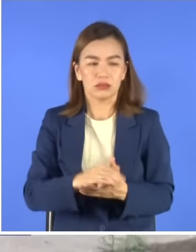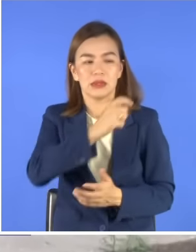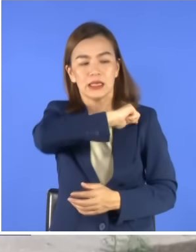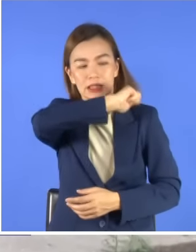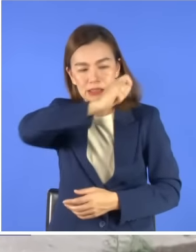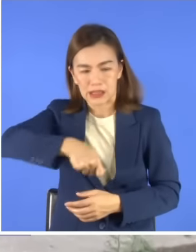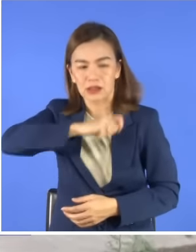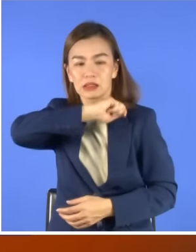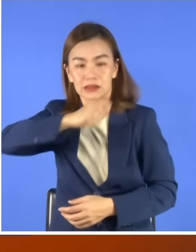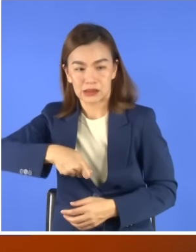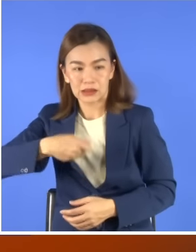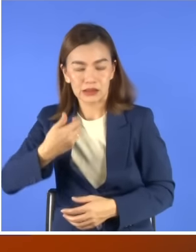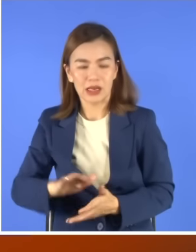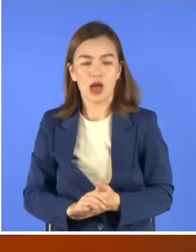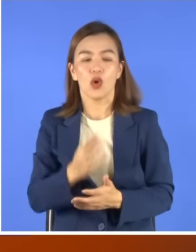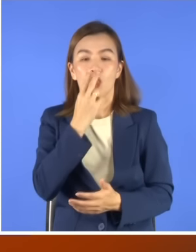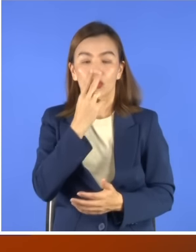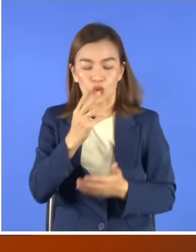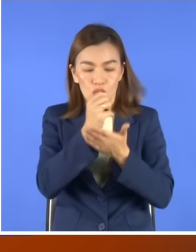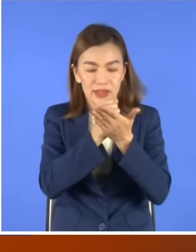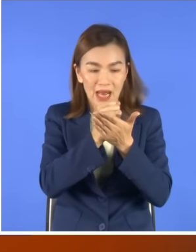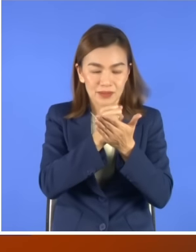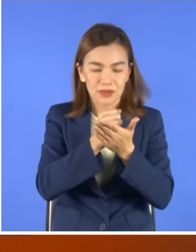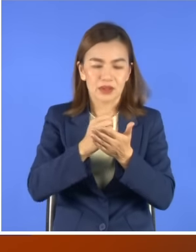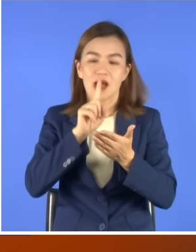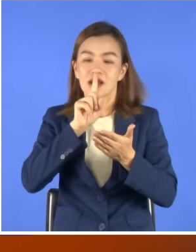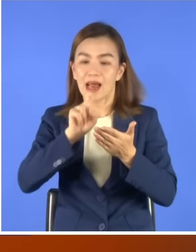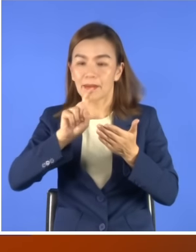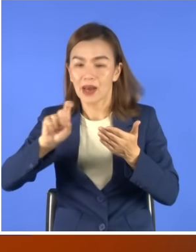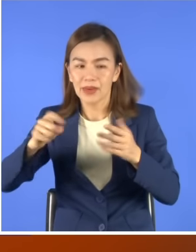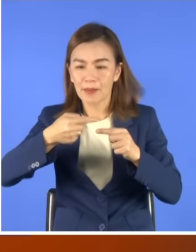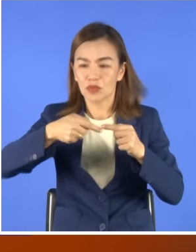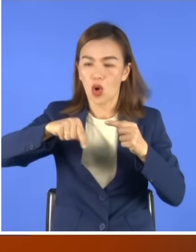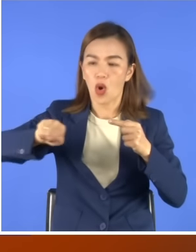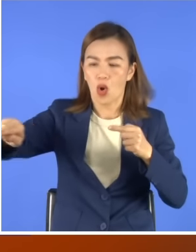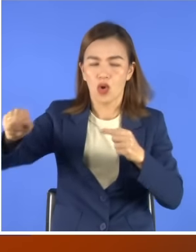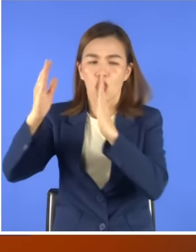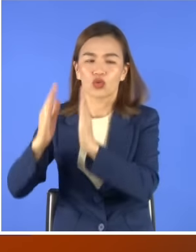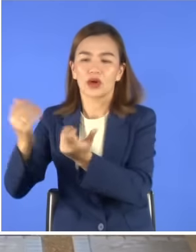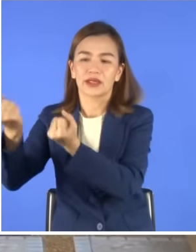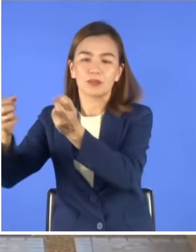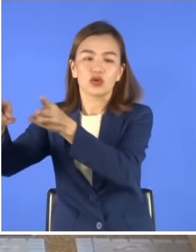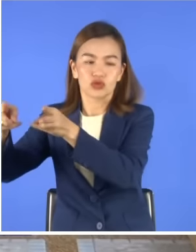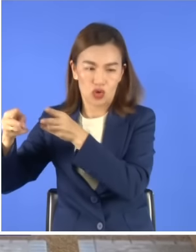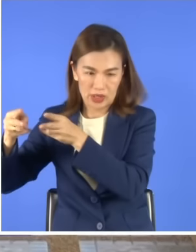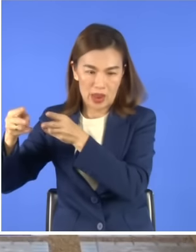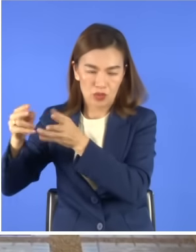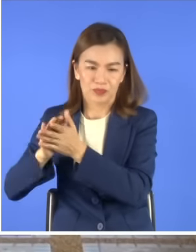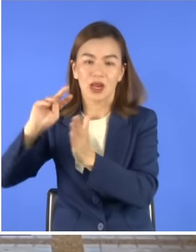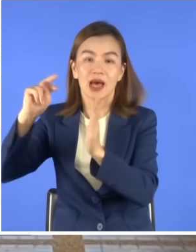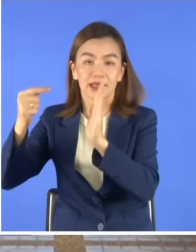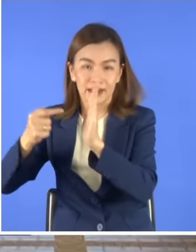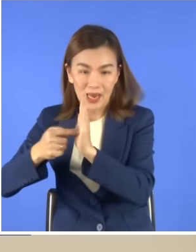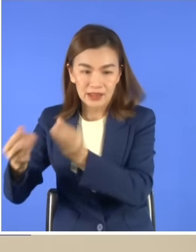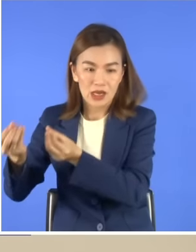นขยายผลจนทราบว่ายาเสพติดที่ได้มาทั้งหมดเนี่ยมาจากคนขับรถ2แถวแล้วก็มักจะนัดกันส่งยารับยา